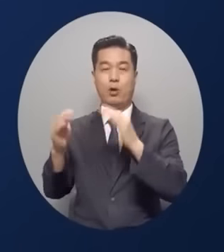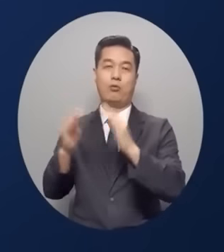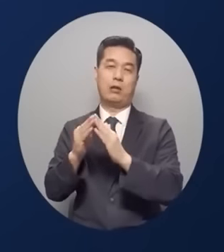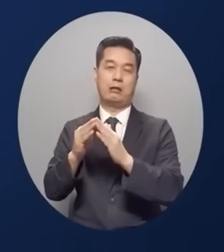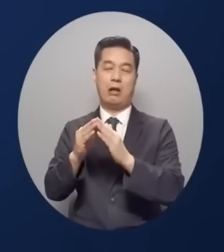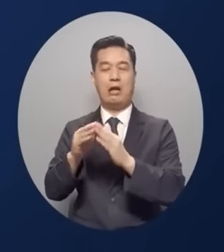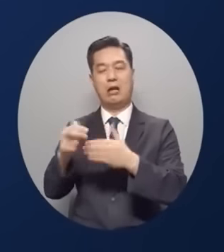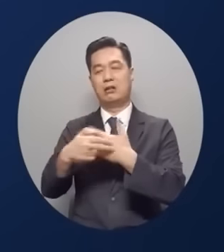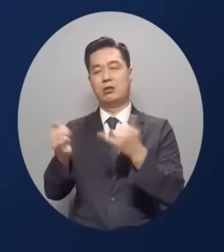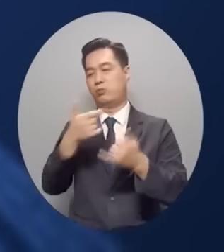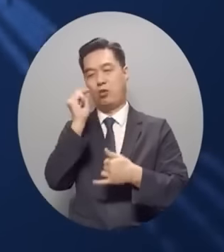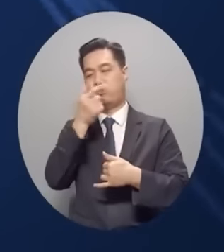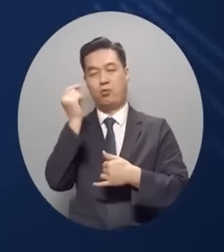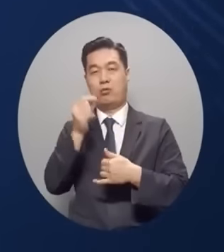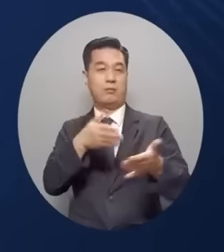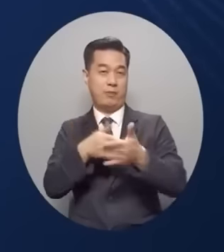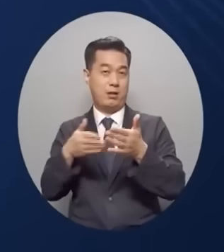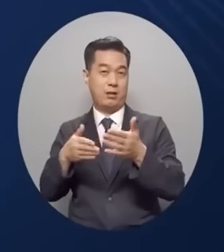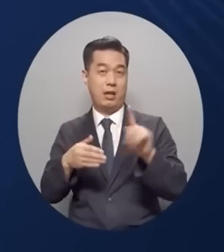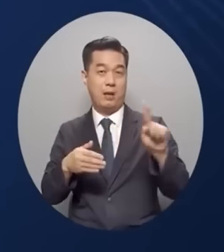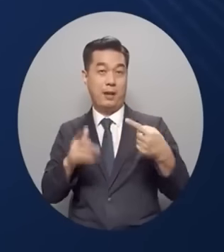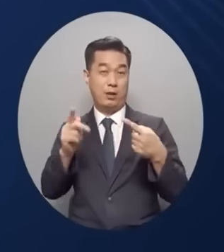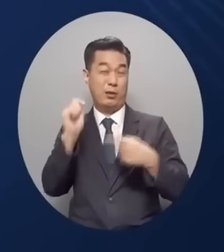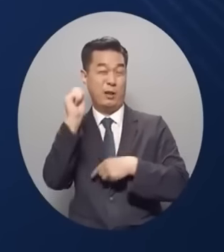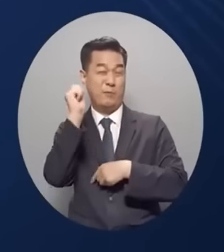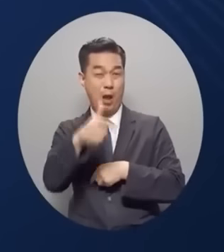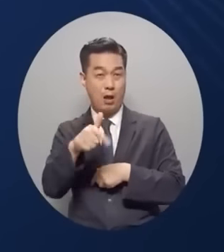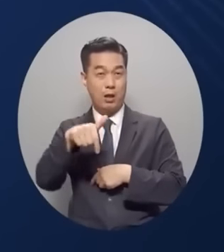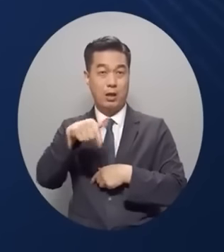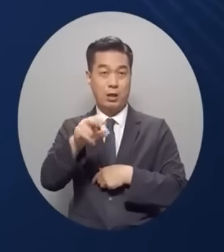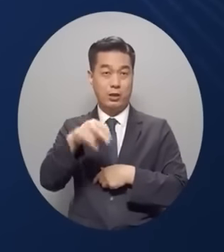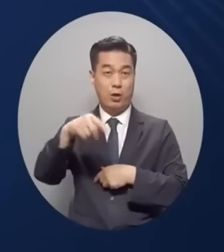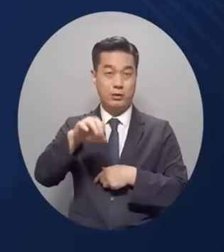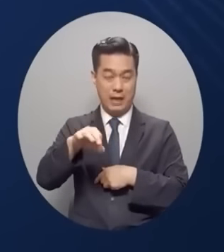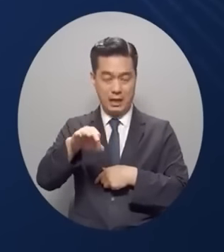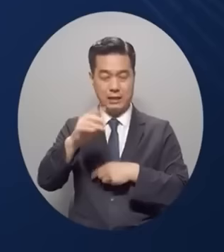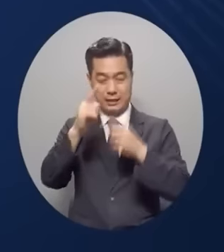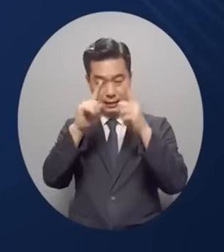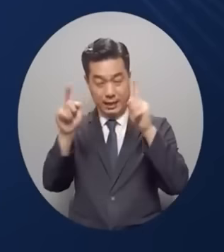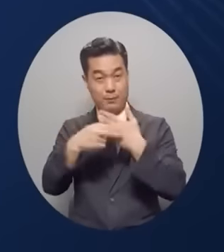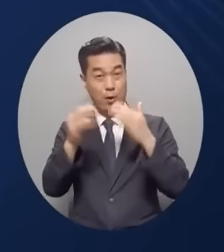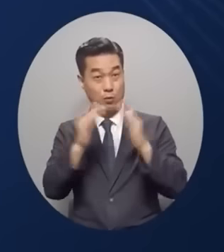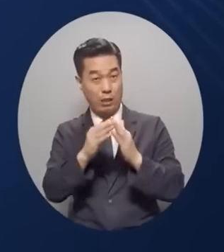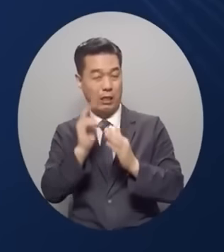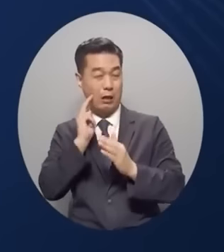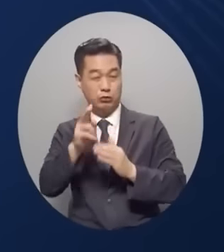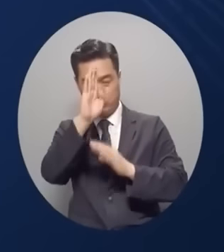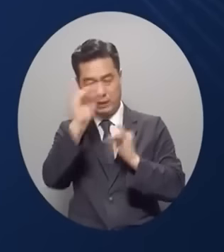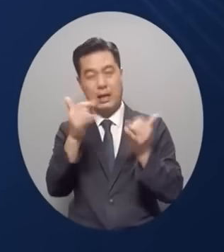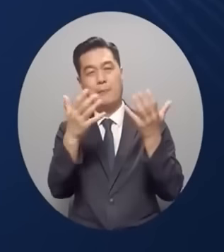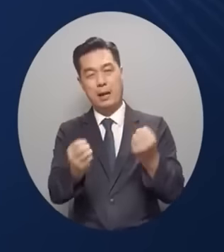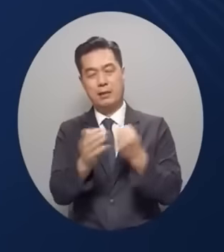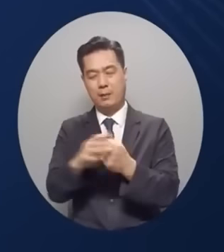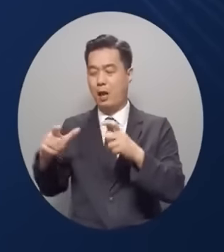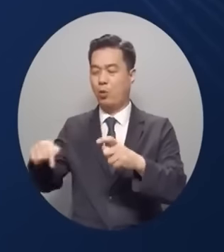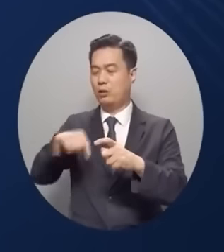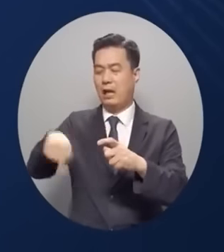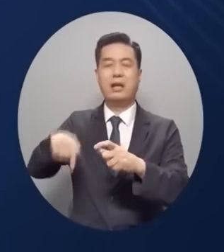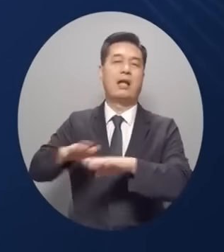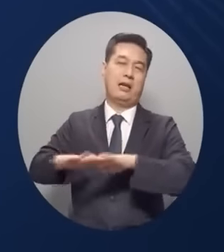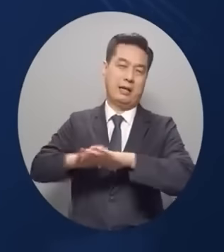않았습니다. 100km가 넘게 떨어진 경상대 병원까지 연락했지만 중환자가 과다하니 권역 내에서 해결하라는 답변이